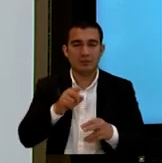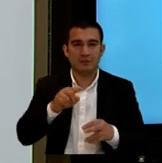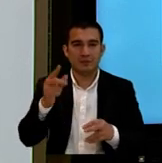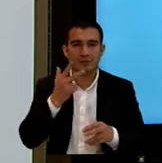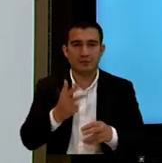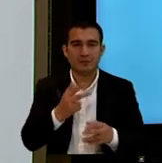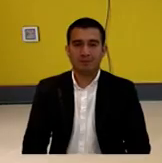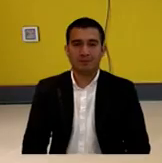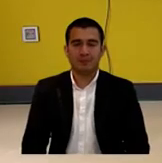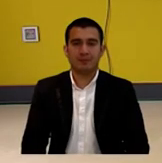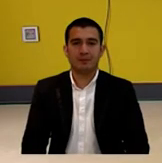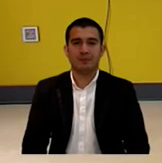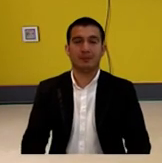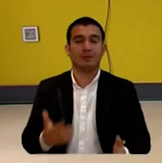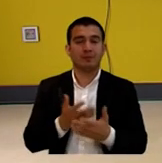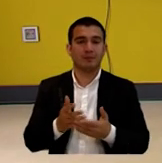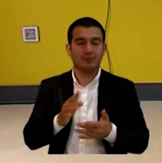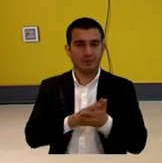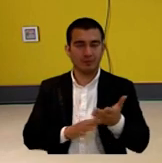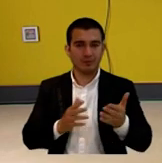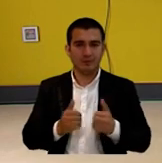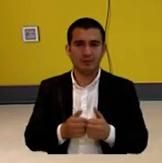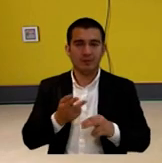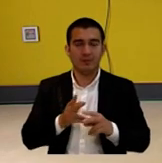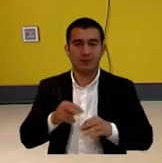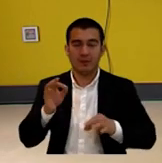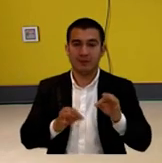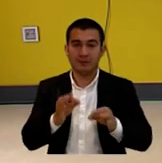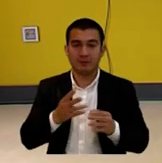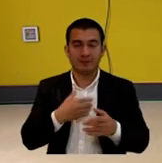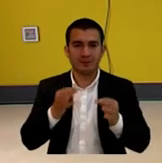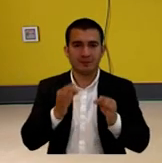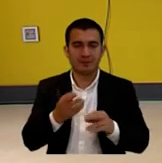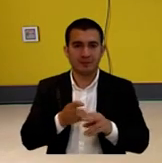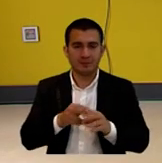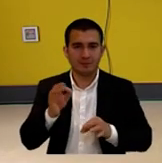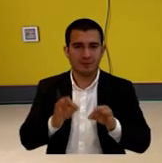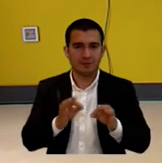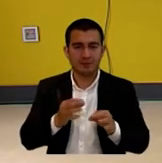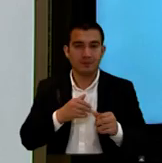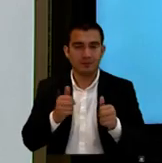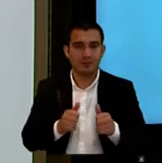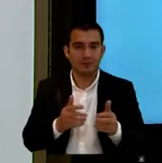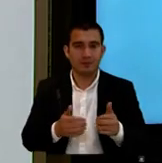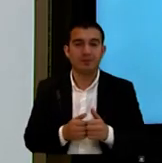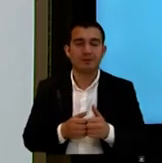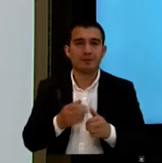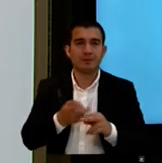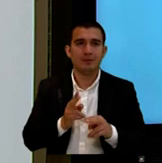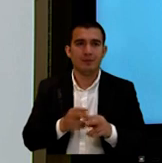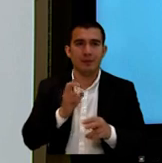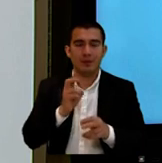ostida 3. Davom etamiz. Chizmamiz to'g'ri burchakli uchburchak shaklida bo'ldi. Bu yerda B,